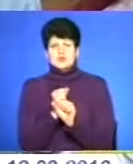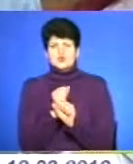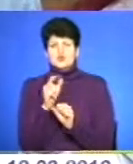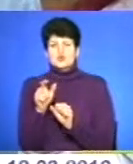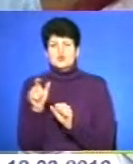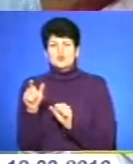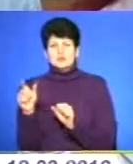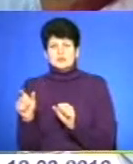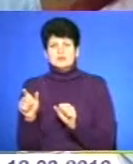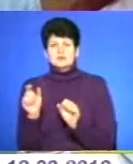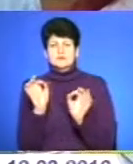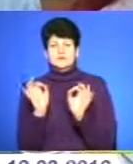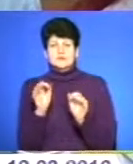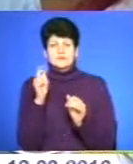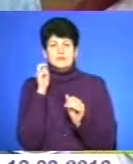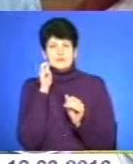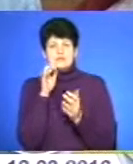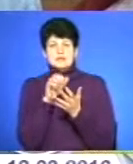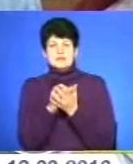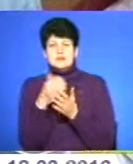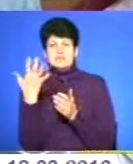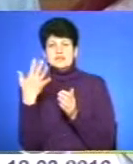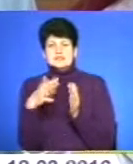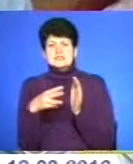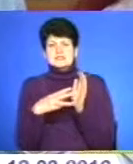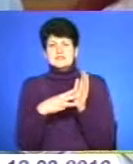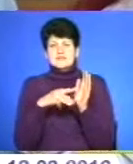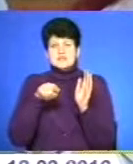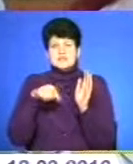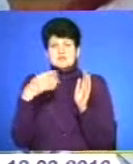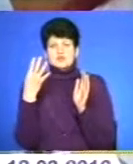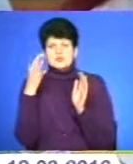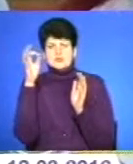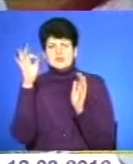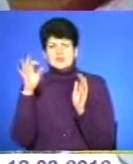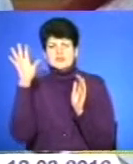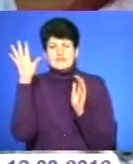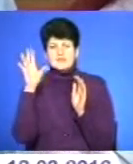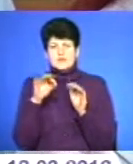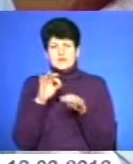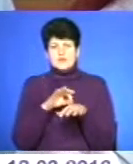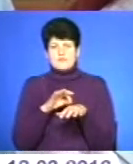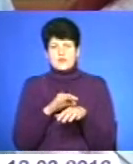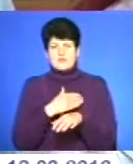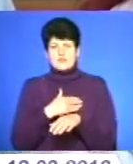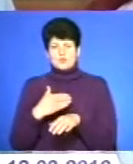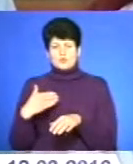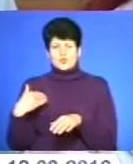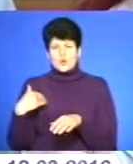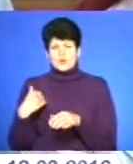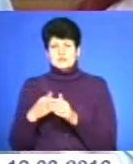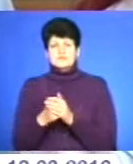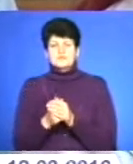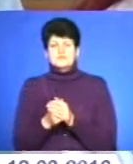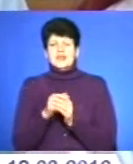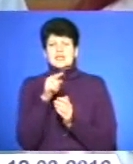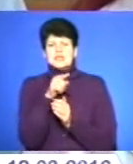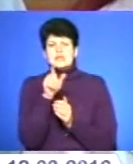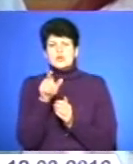люди працездатного віку займають 58,4% від всіх хворих на туберкульоз. Ті люди,